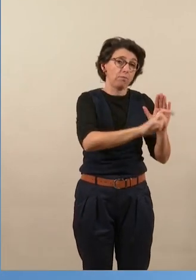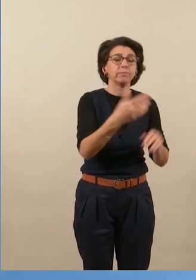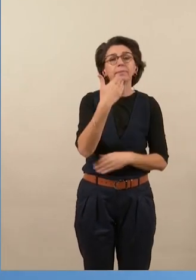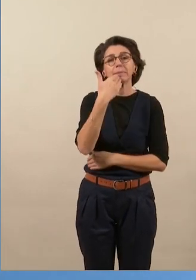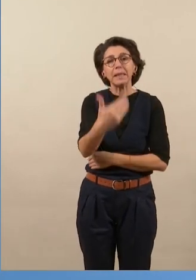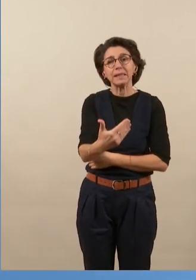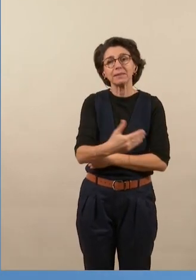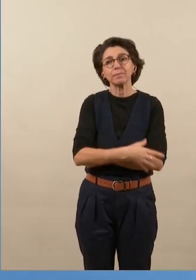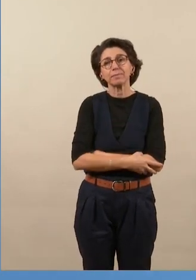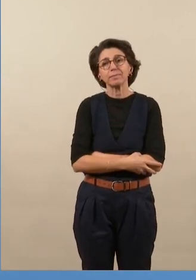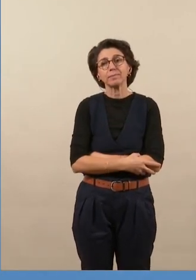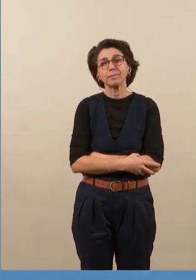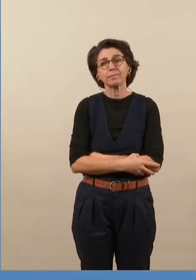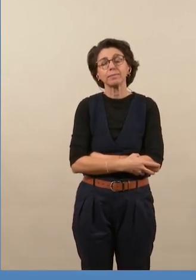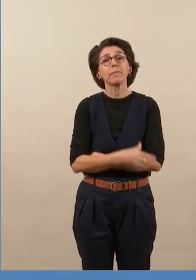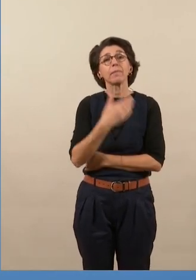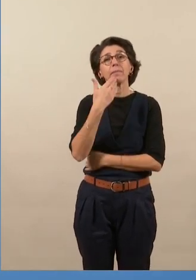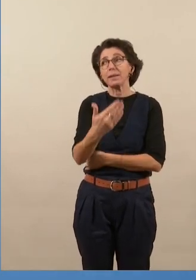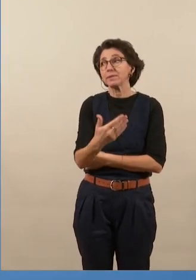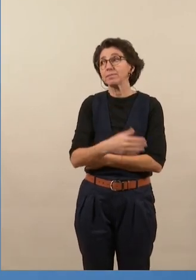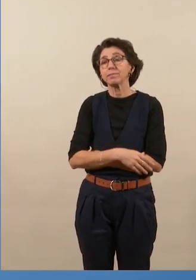merci merci Madame